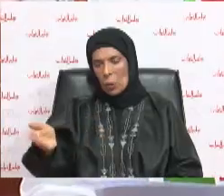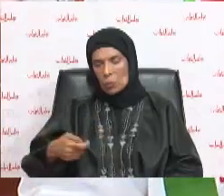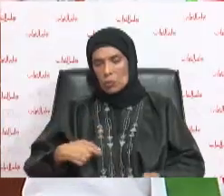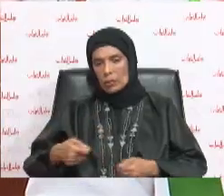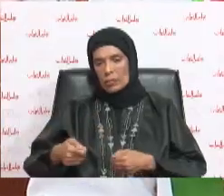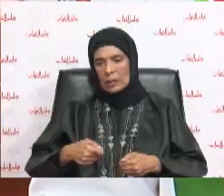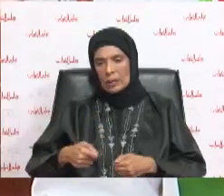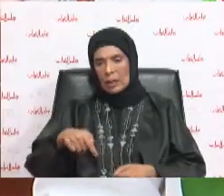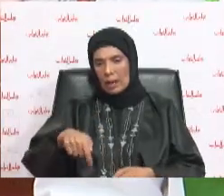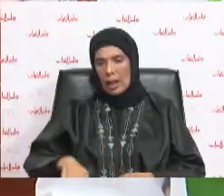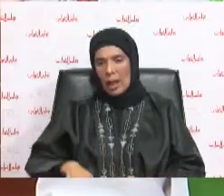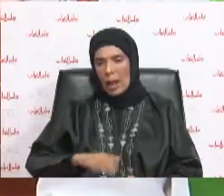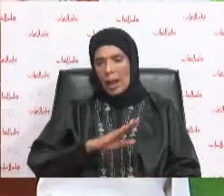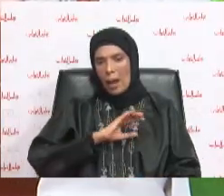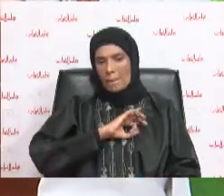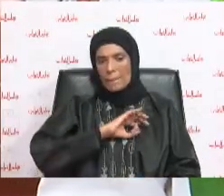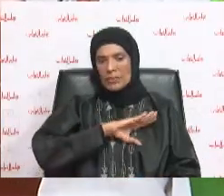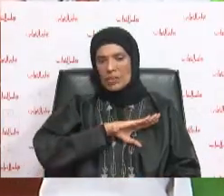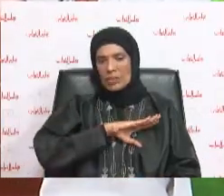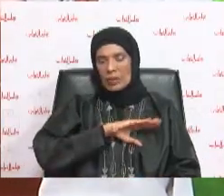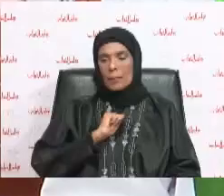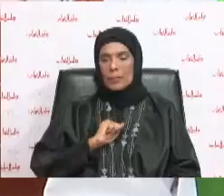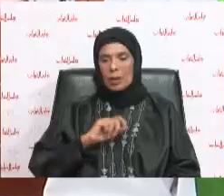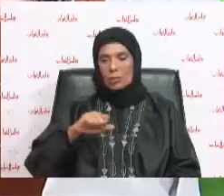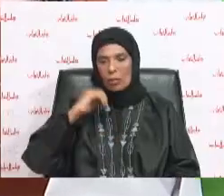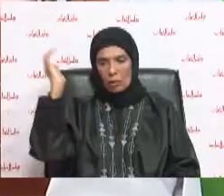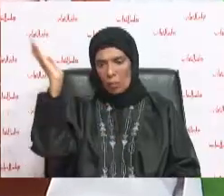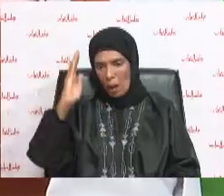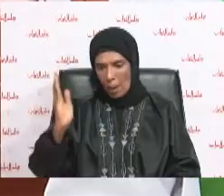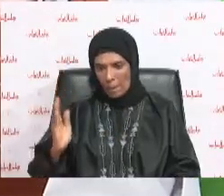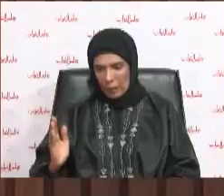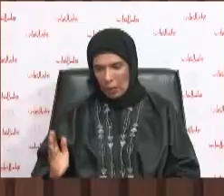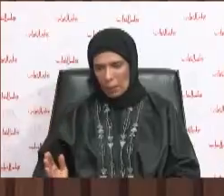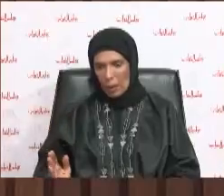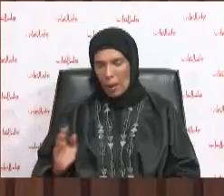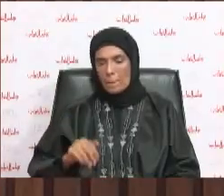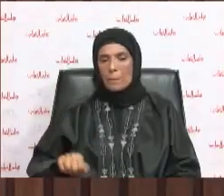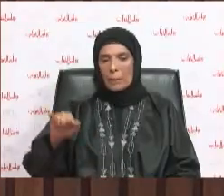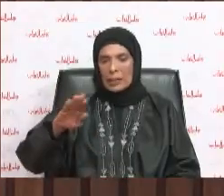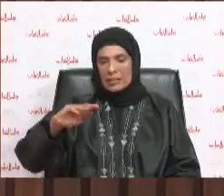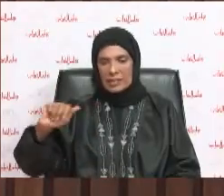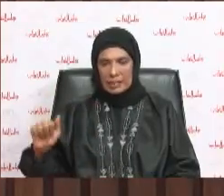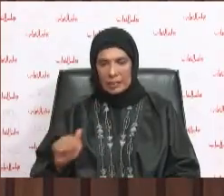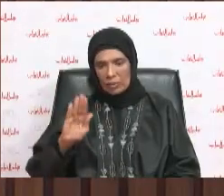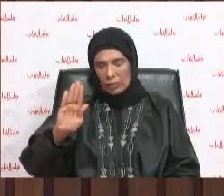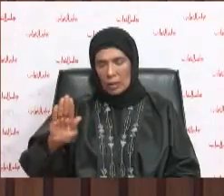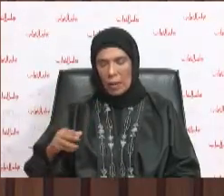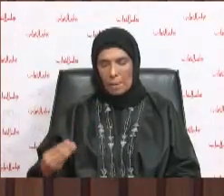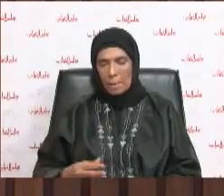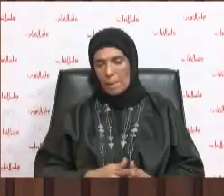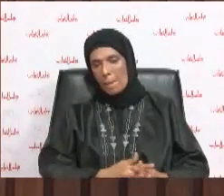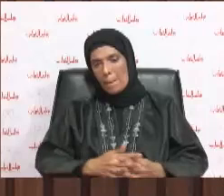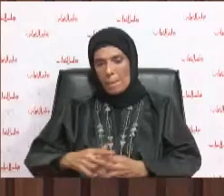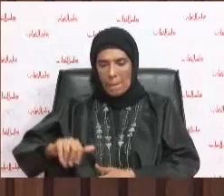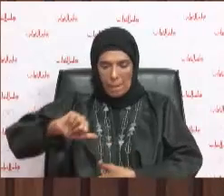إلى حد الآن. عندنا اتفاقيات مع البرازيل، اتفاقيات مع المكسيك، اتفاقية مع الولايات المتحدة الأمريكية،